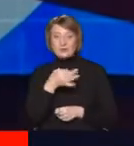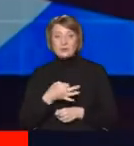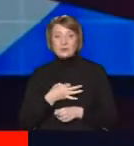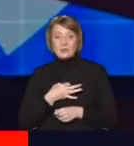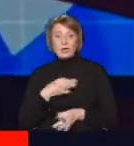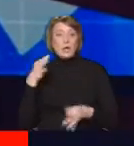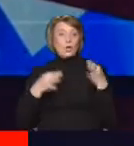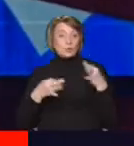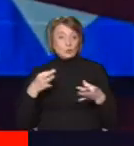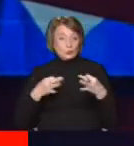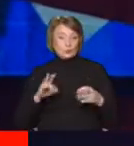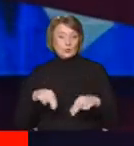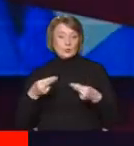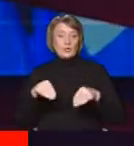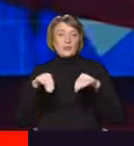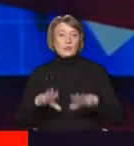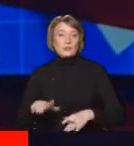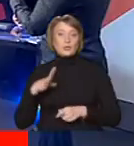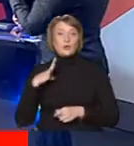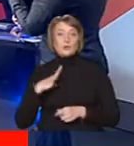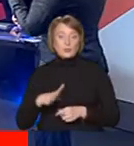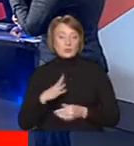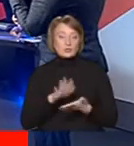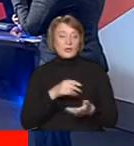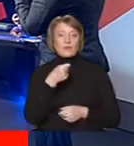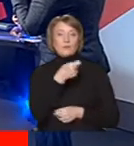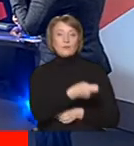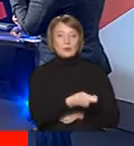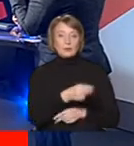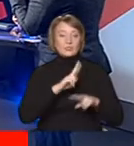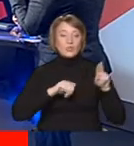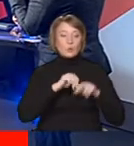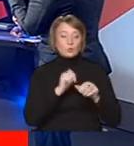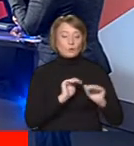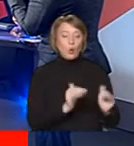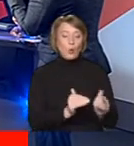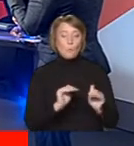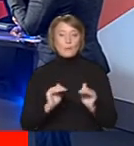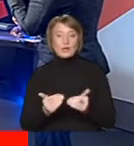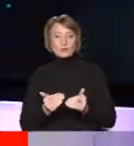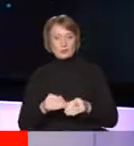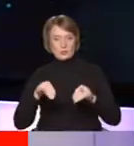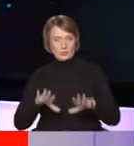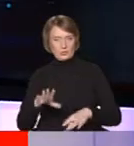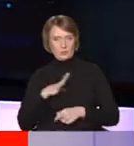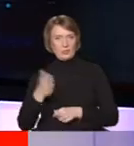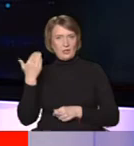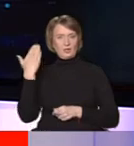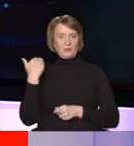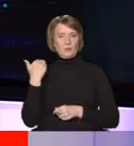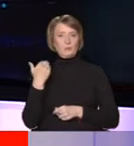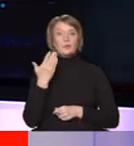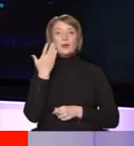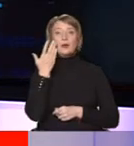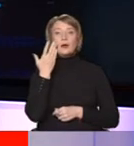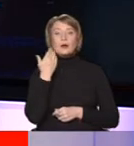суд виніс той рішення і примусив видати забудовнику ці містобудівні умови обмеження. І так, а чому не сказали? Було ще давно. А чому? То я ж вам поясню. Бо конфлікт